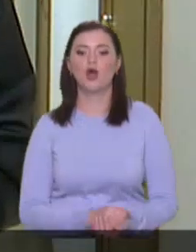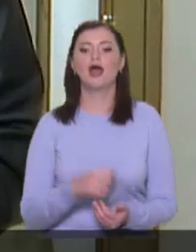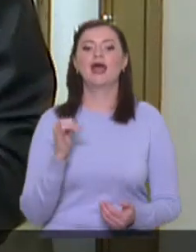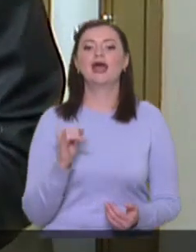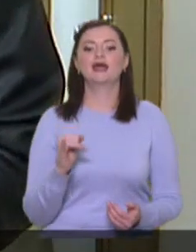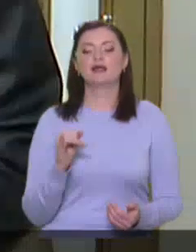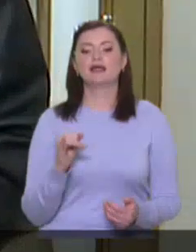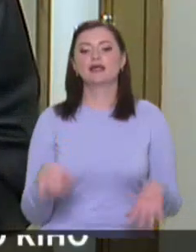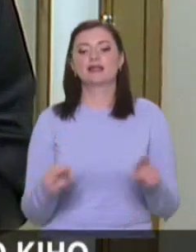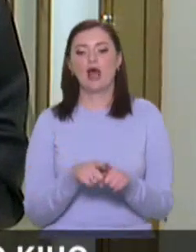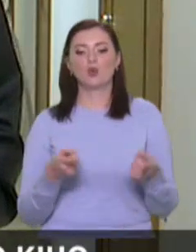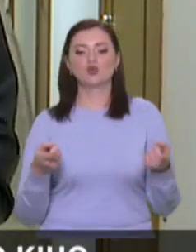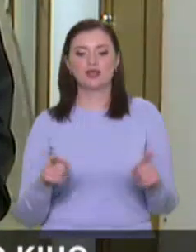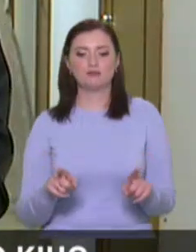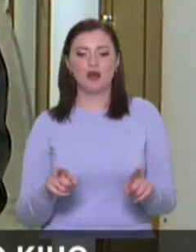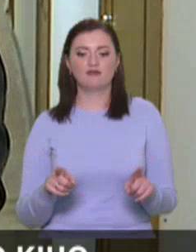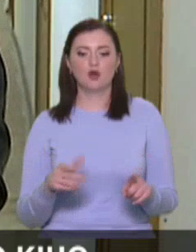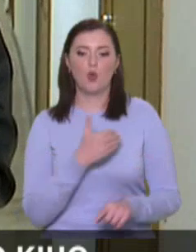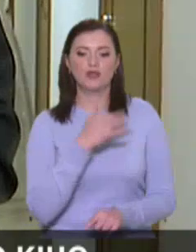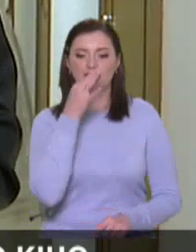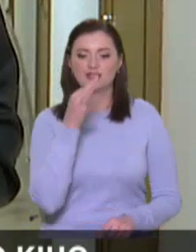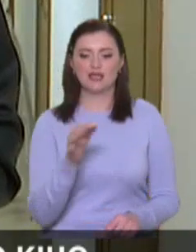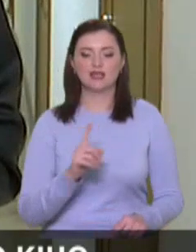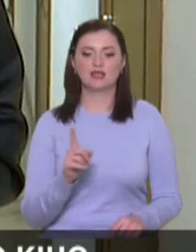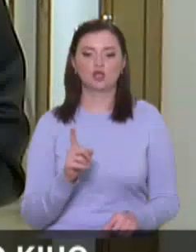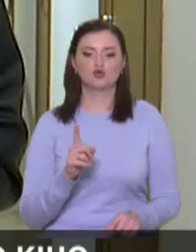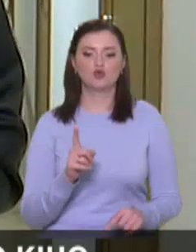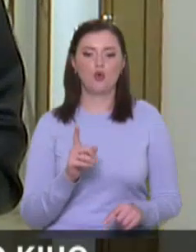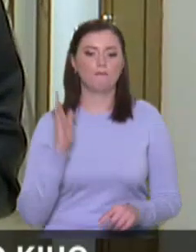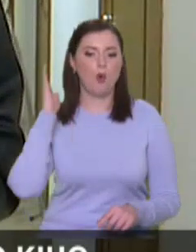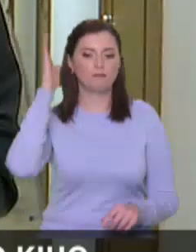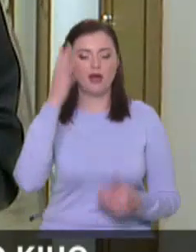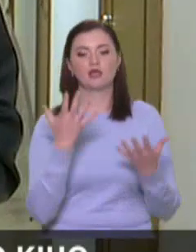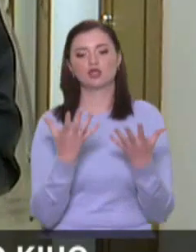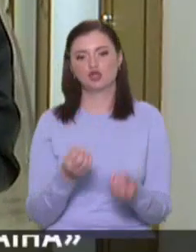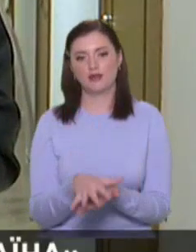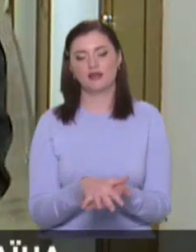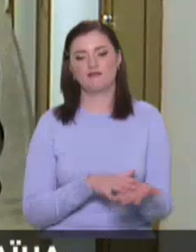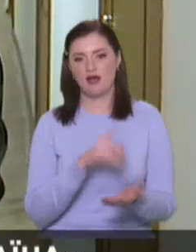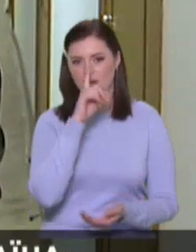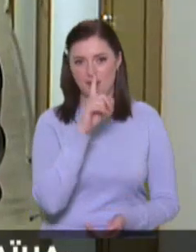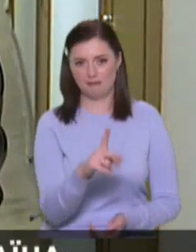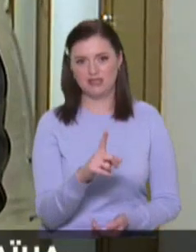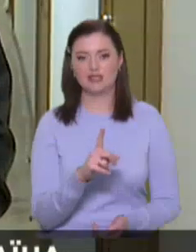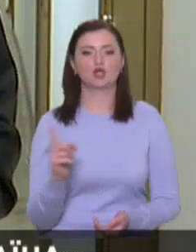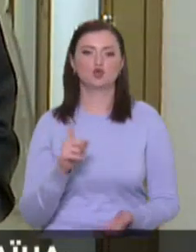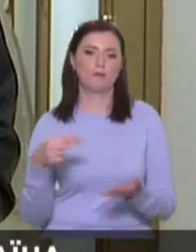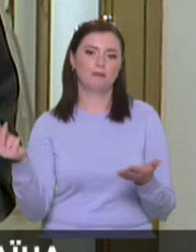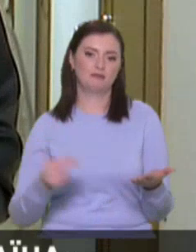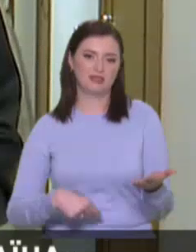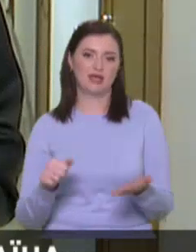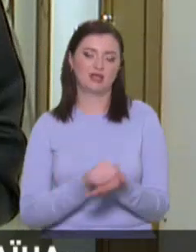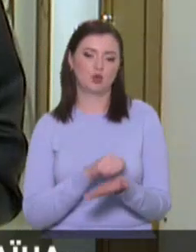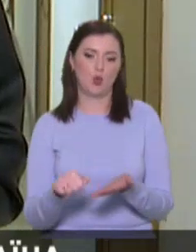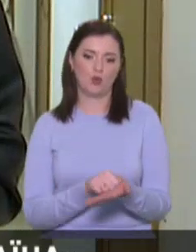також, насправді, хотіла сказати, що попереду ще триватиме місяць, аби підписати